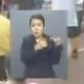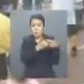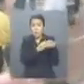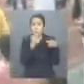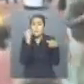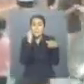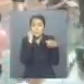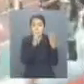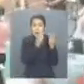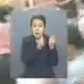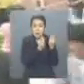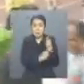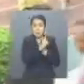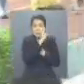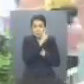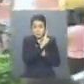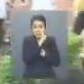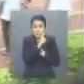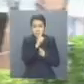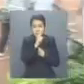111เมื่อวานนี้ด้วยค่ะ